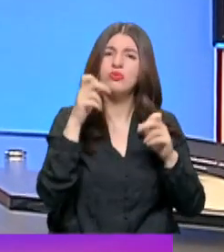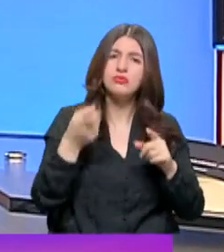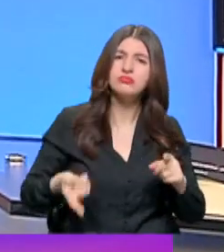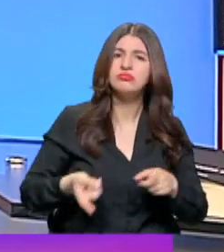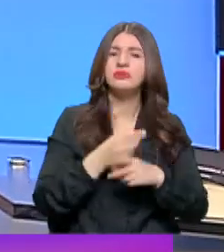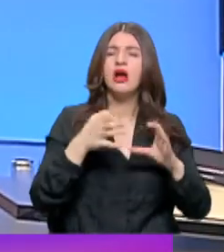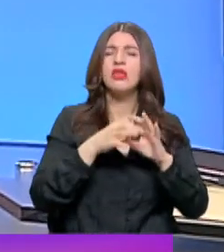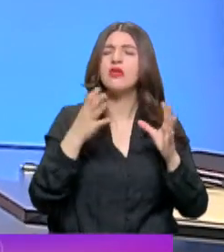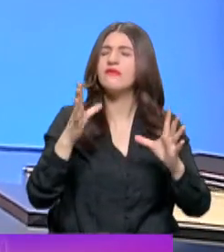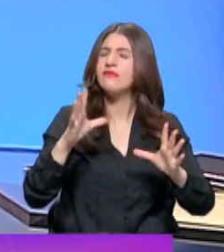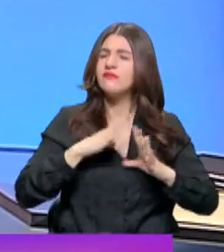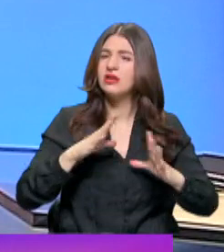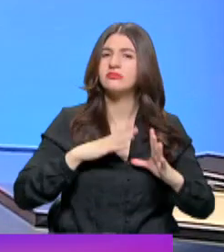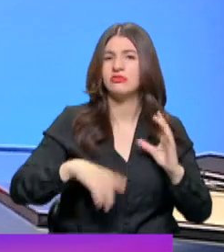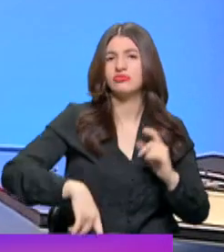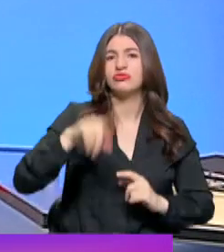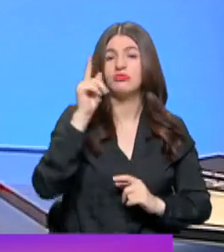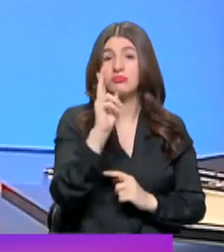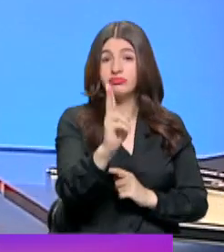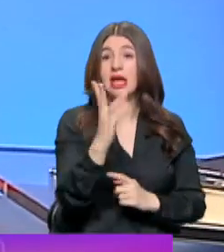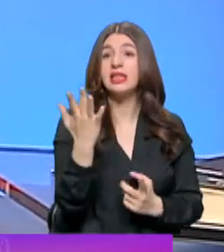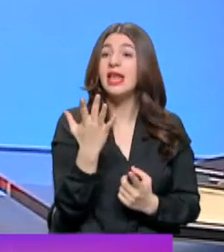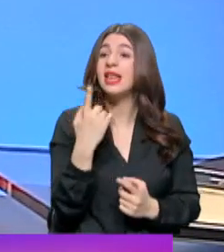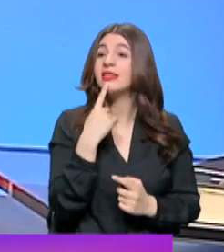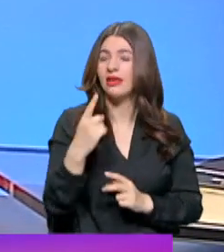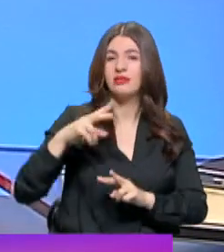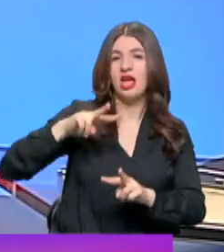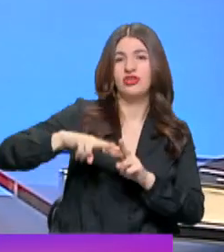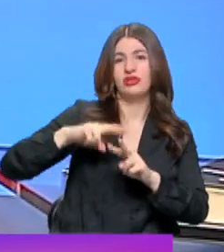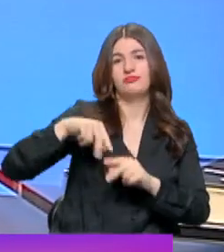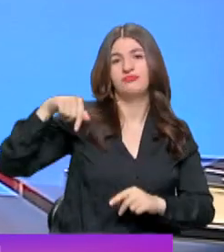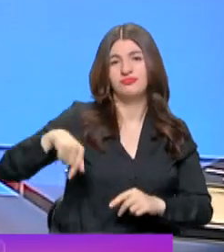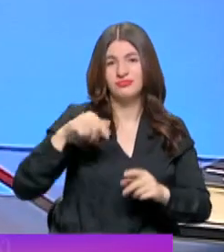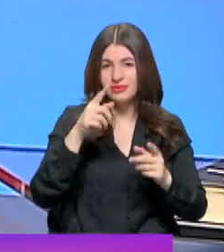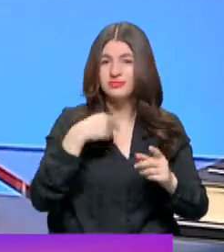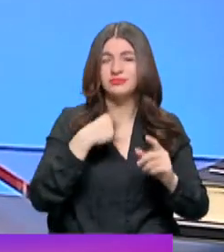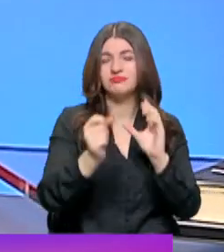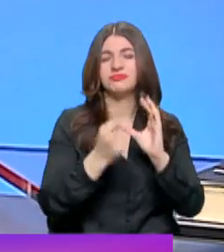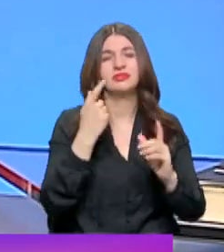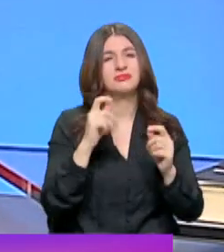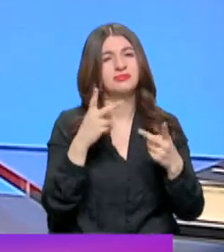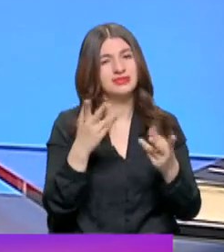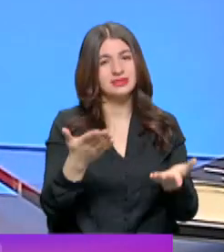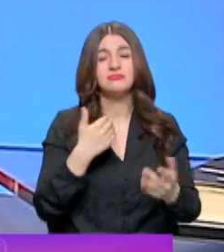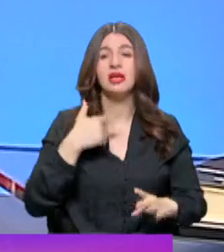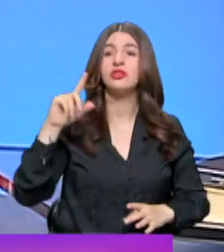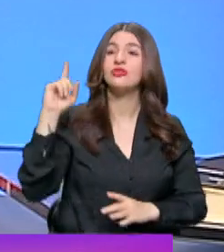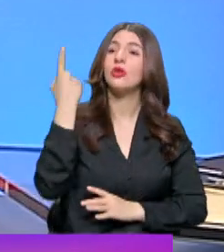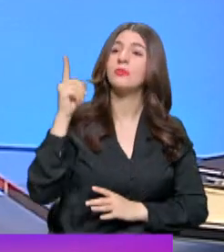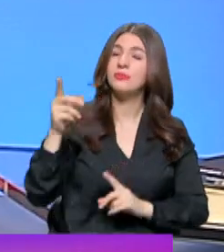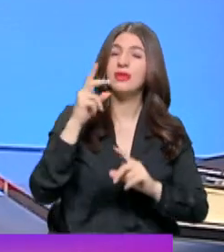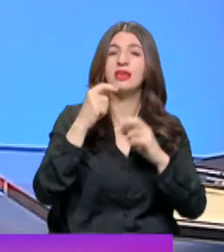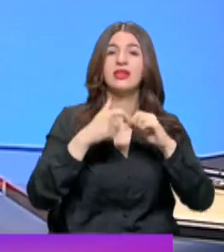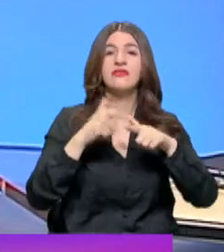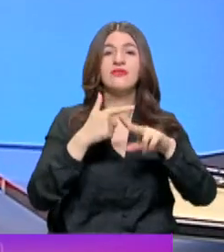konularla ilgili ne varsa gündemimizden edersiniz başlığı altında bizlere yazıp Şimdi ben yönetmenimiz